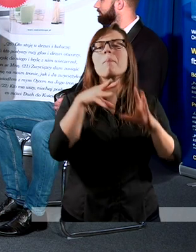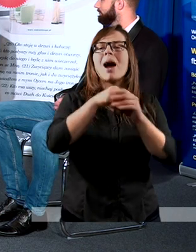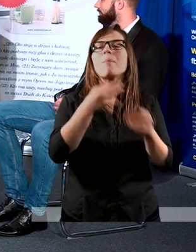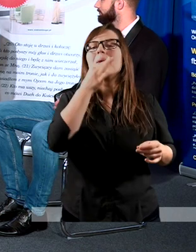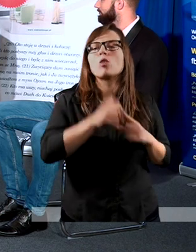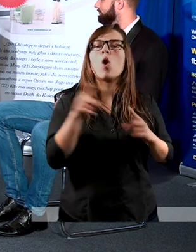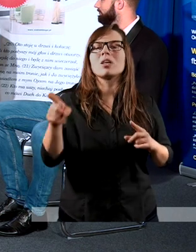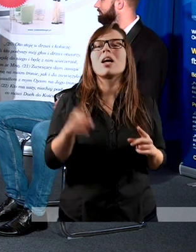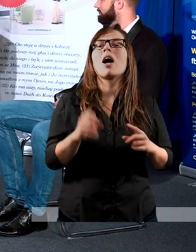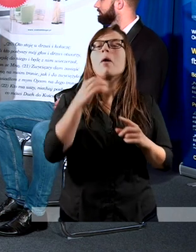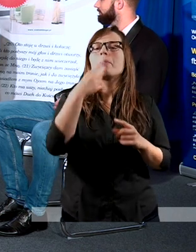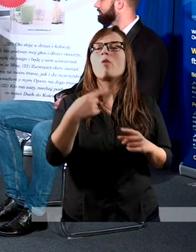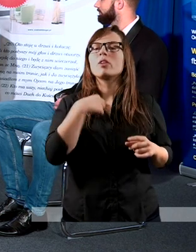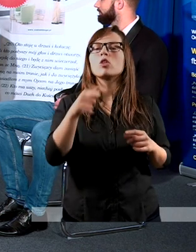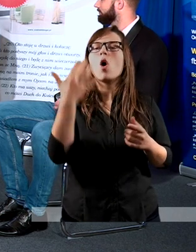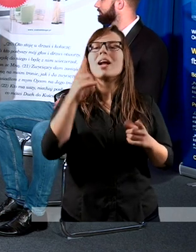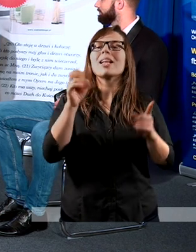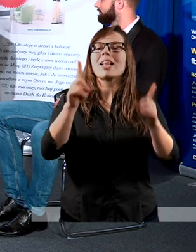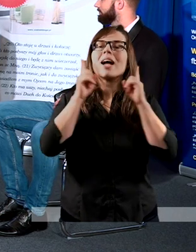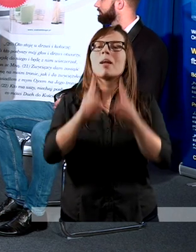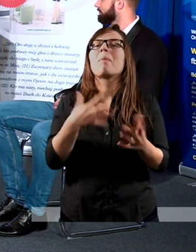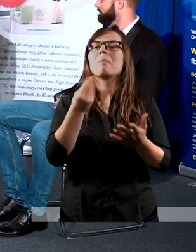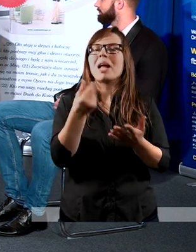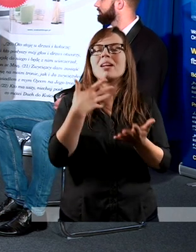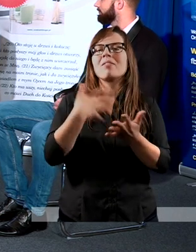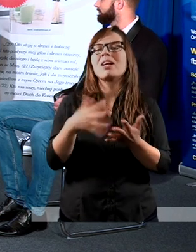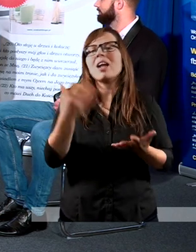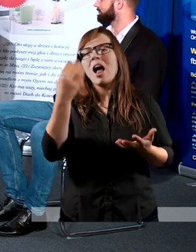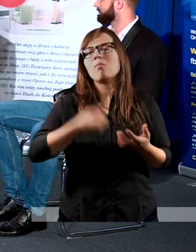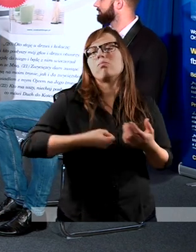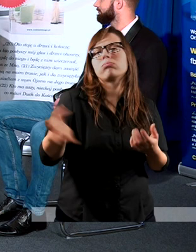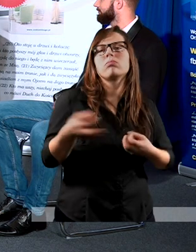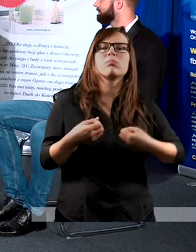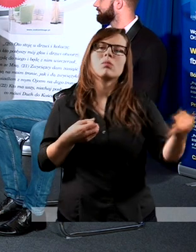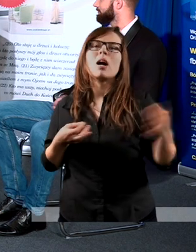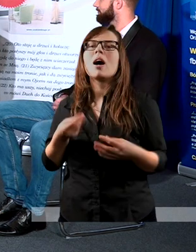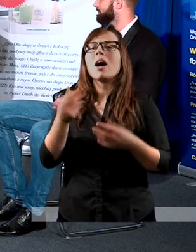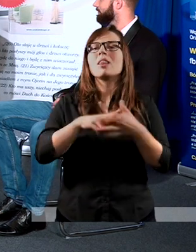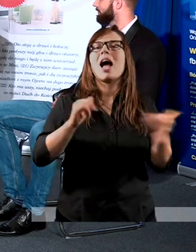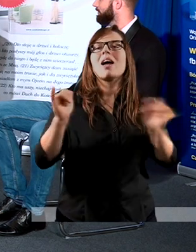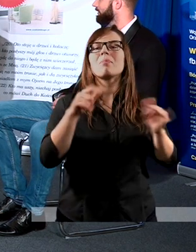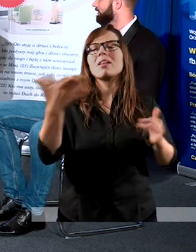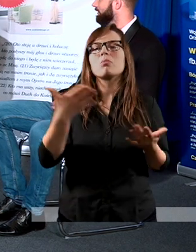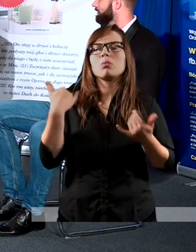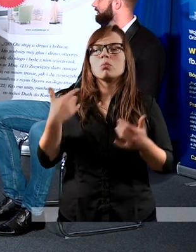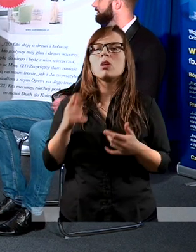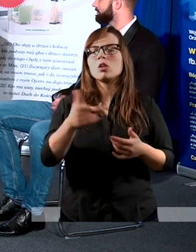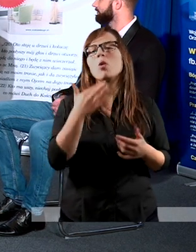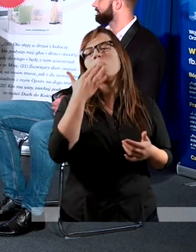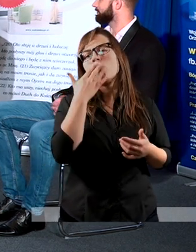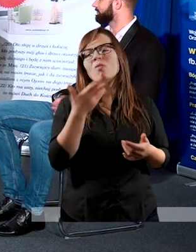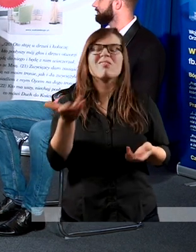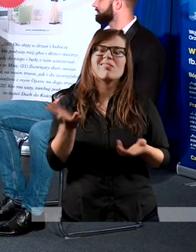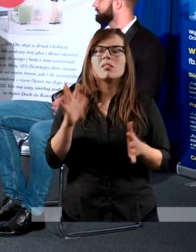pytanie do niego, to powiedz mi, to ile tak pieniędzy tak lekką ręką gdzieś tam sobie przepuściłeś na imprezach czy tam gdzieś? I on tak